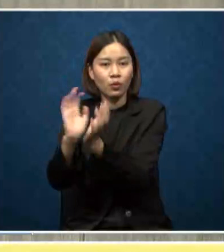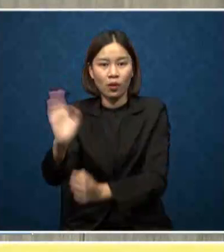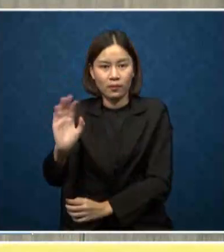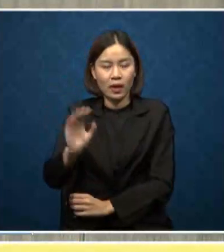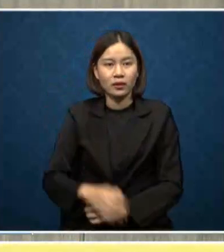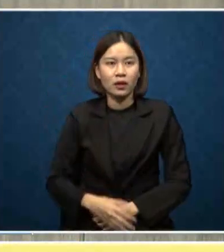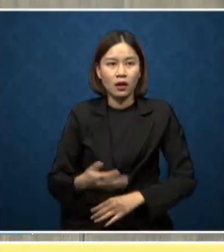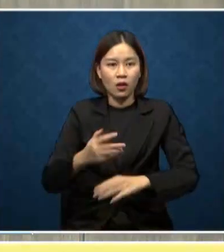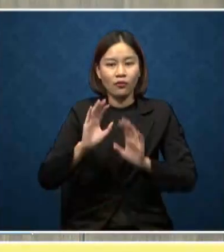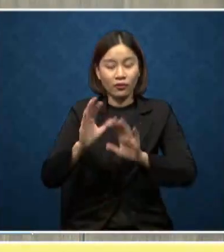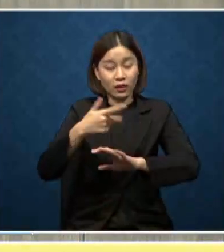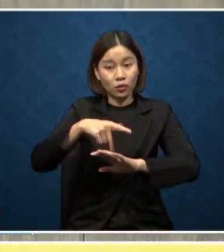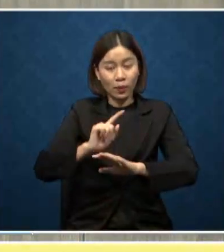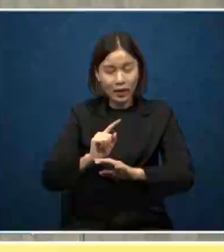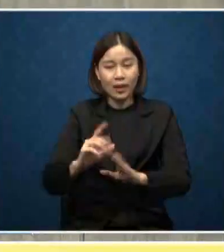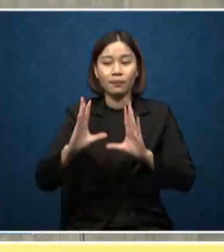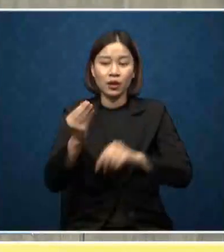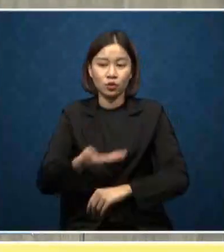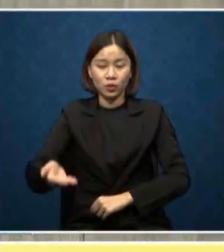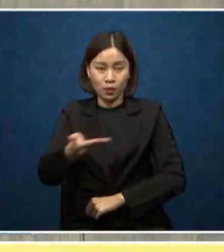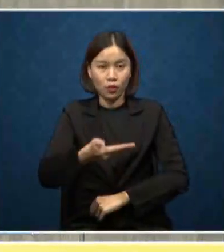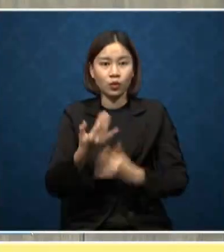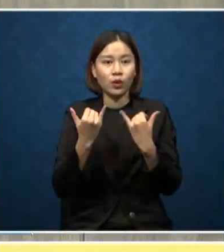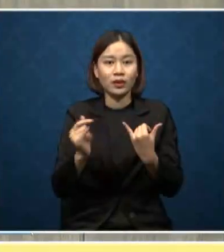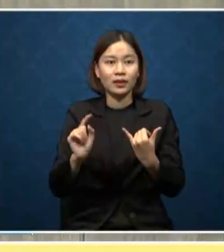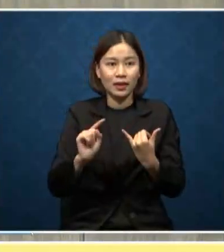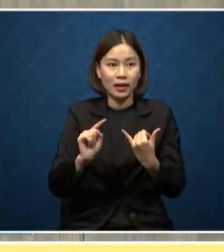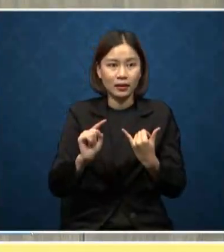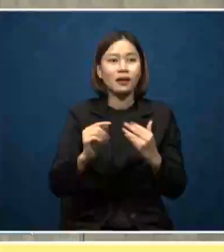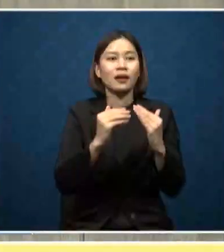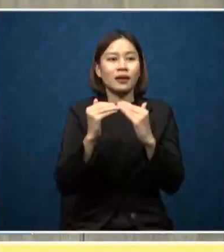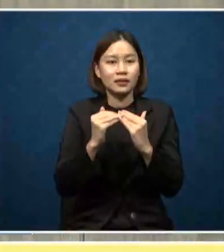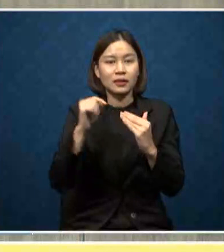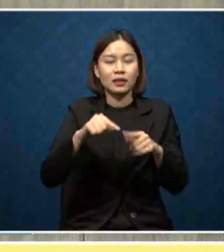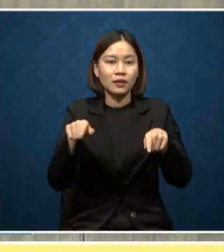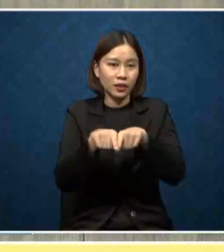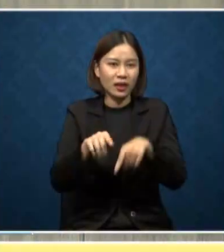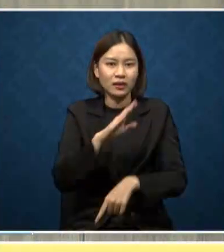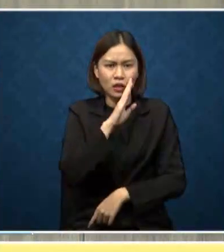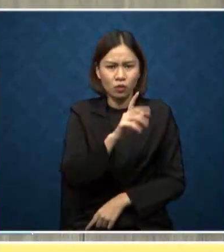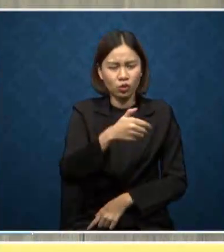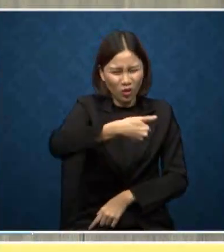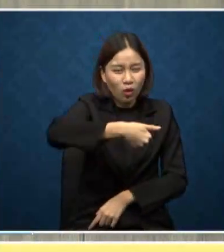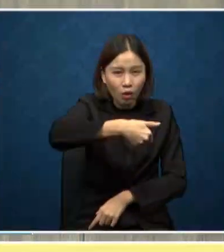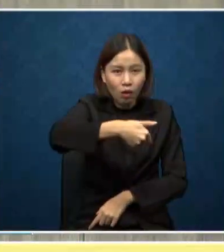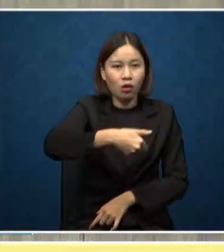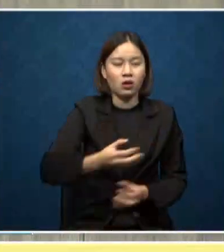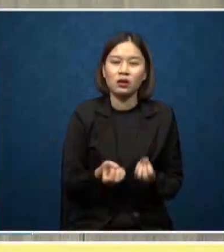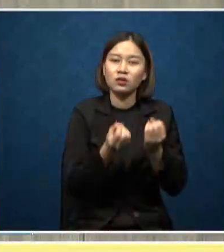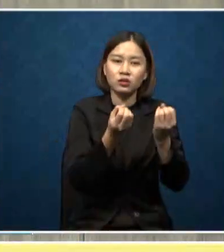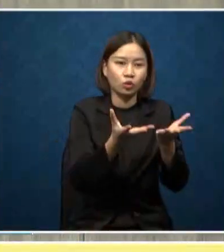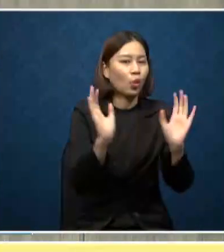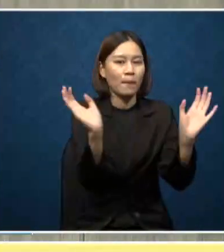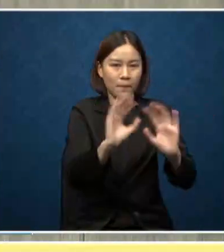ท่านประธานและที่ประชุมว่าวันนี้สภาต้องใช้สิทธิ์นี้แม้ท่านอุปกิจจะร้องขอในการไม่ส่งตัวไป